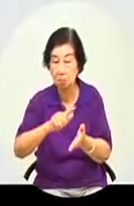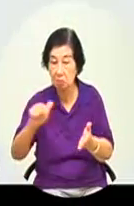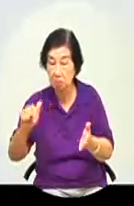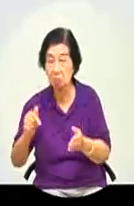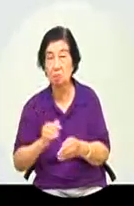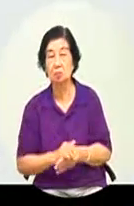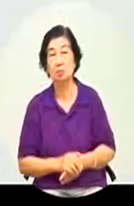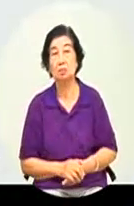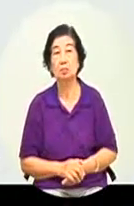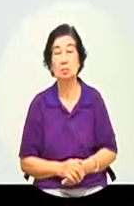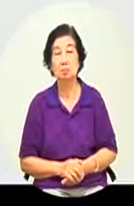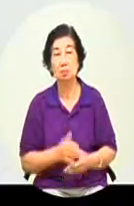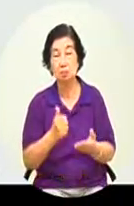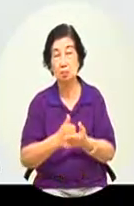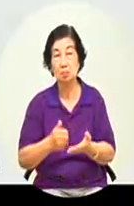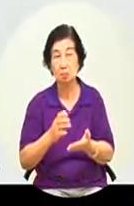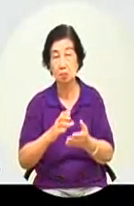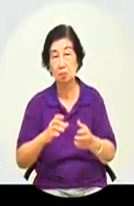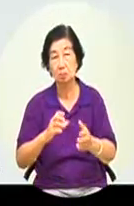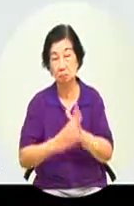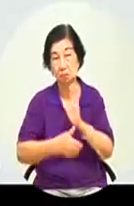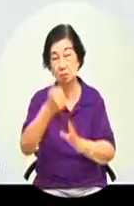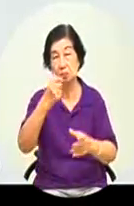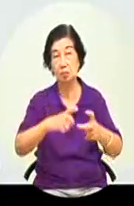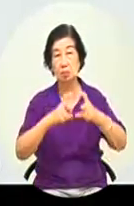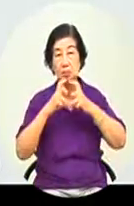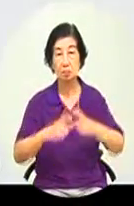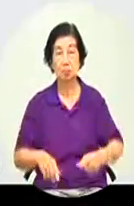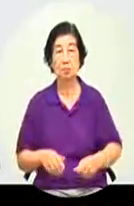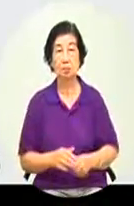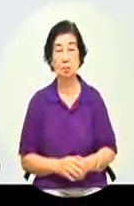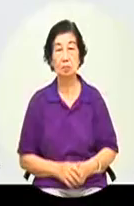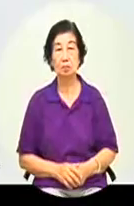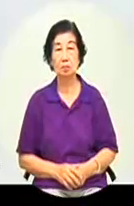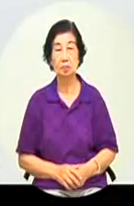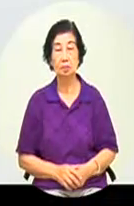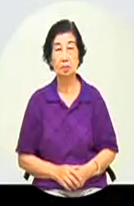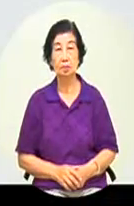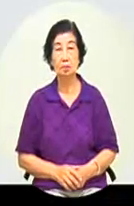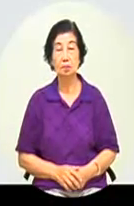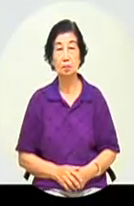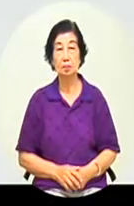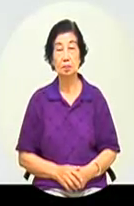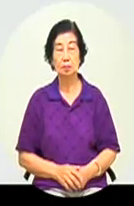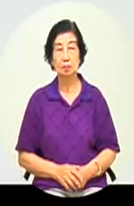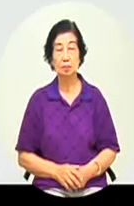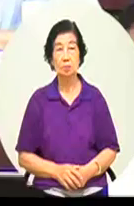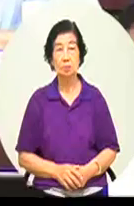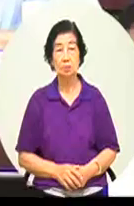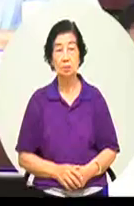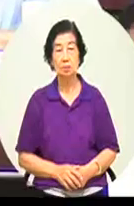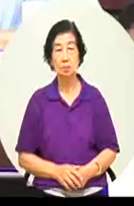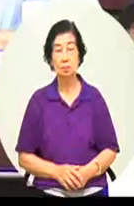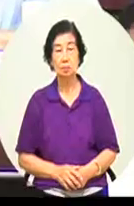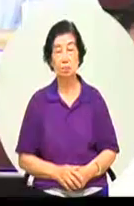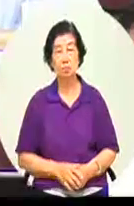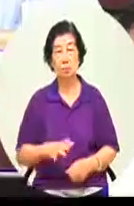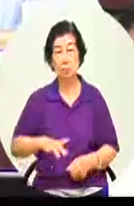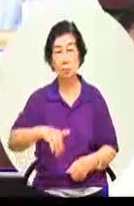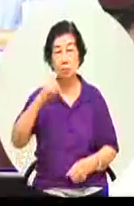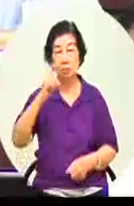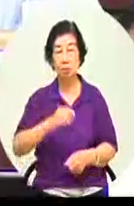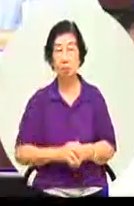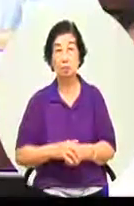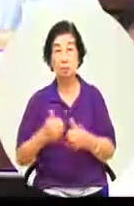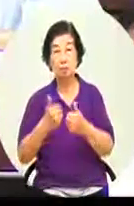做一个答复一下。 来，观光局曾局长，请答复。 好，谢谢主席，谢谢王议员。首先，议员刚